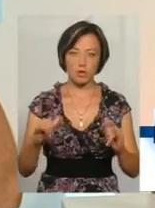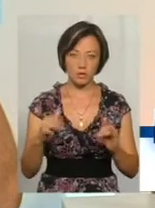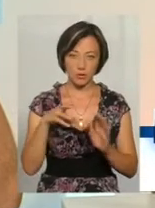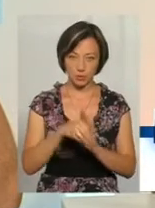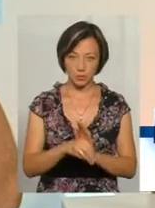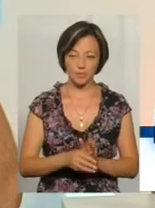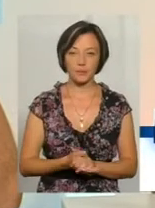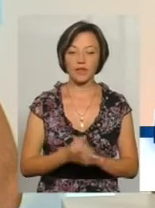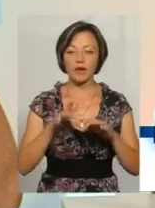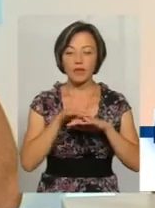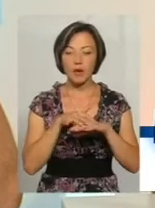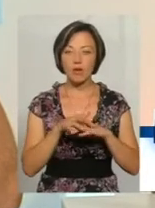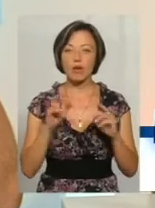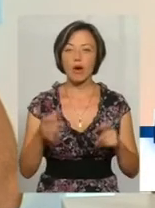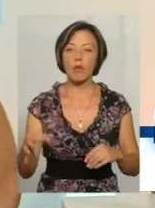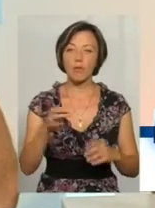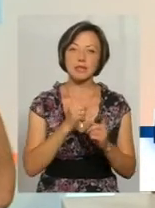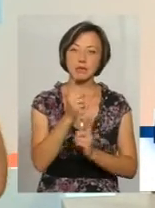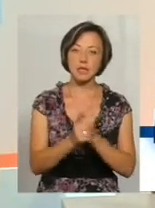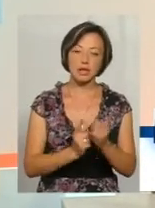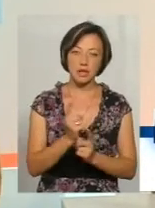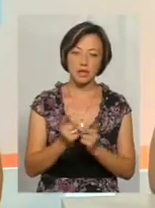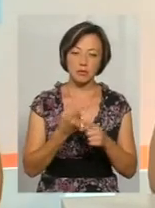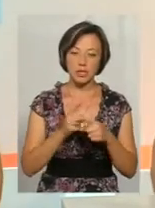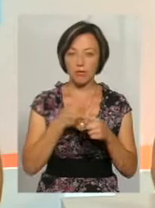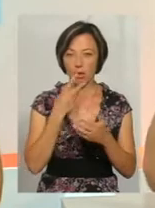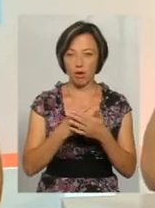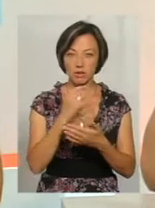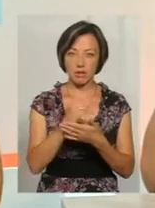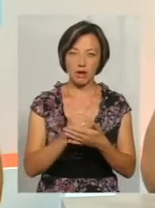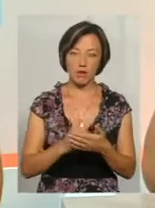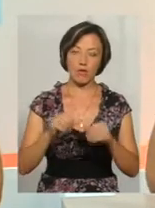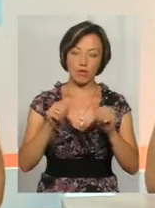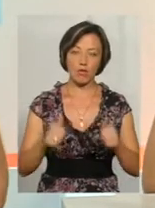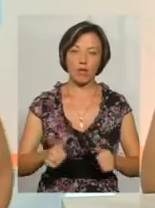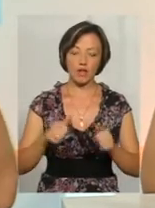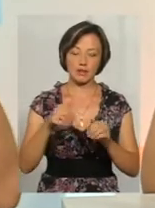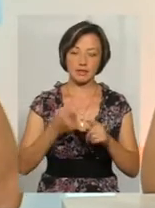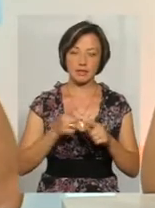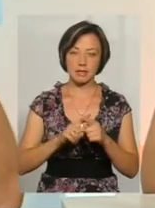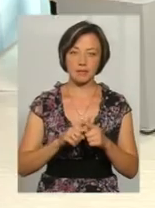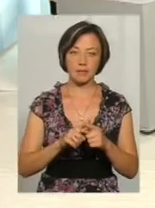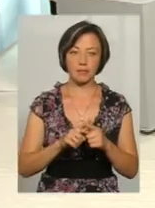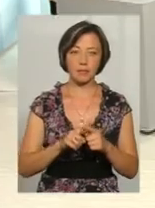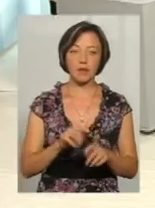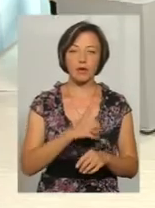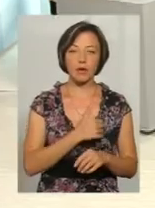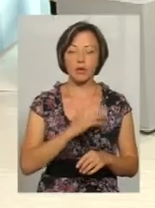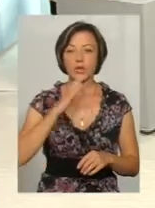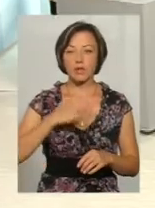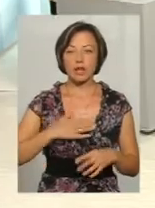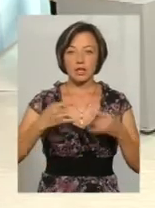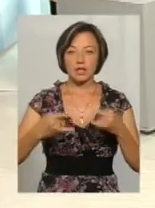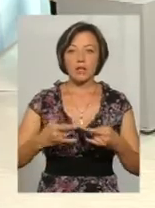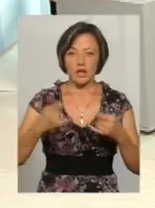Також вони вираховували, наскільки область змінилась по цих показниках, і відповідно формували рейтинг. Так, пане Олег, я хочу, щоб наші